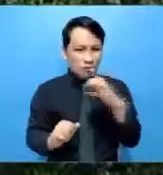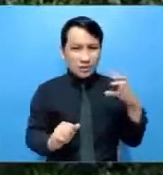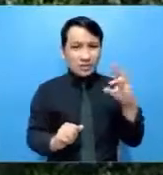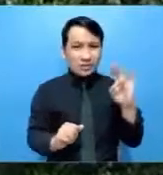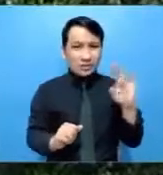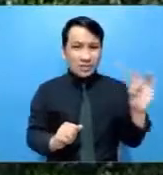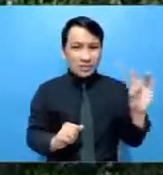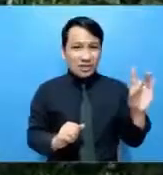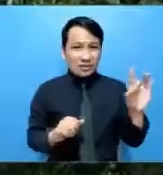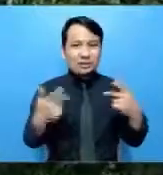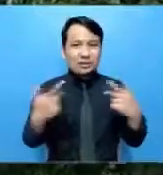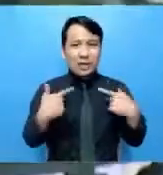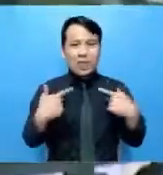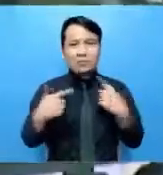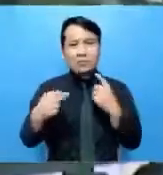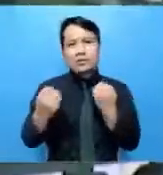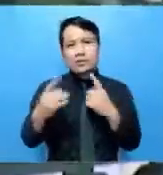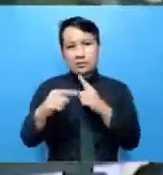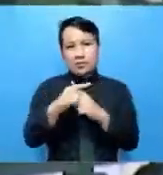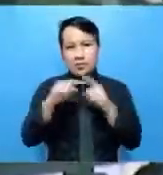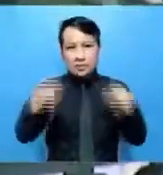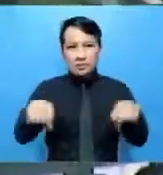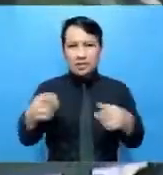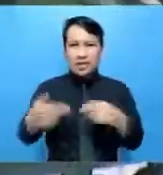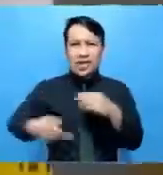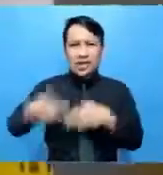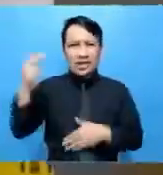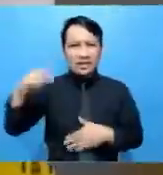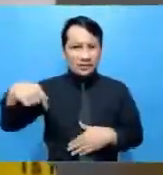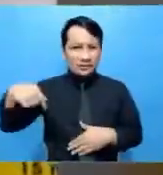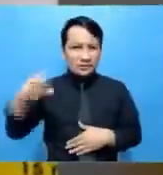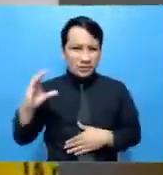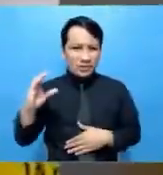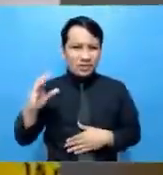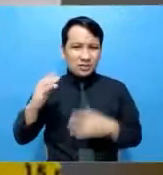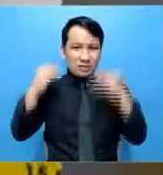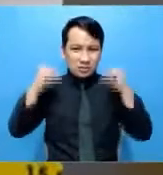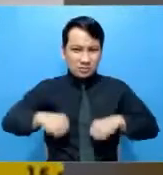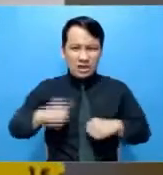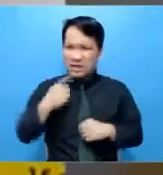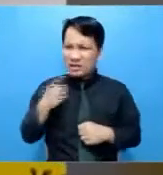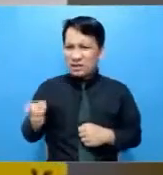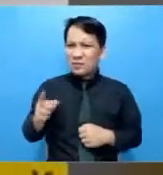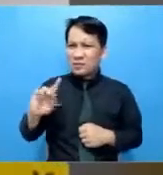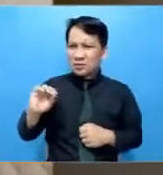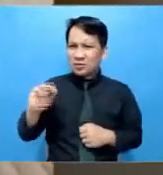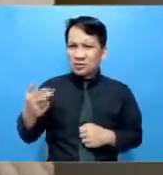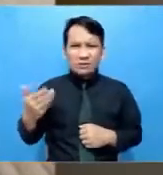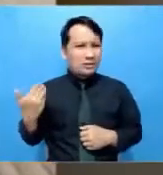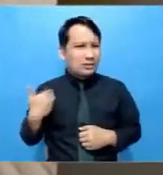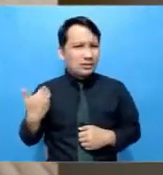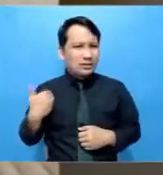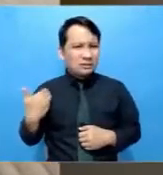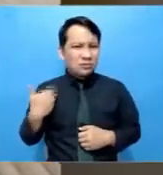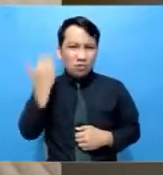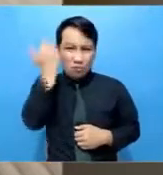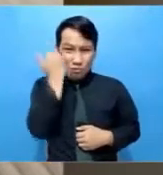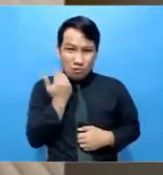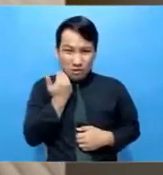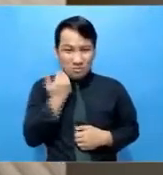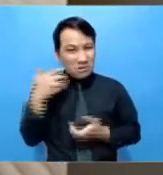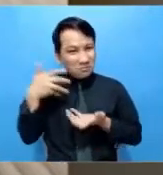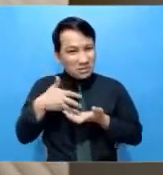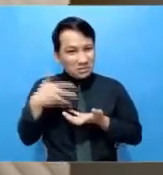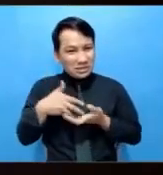na isa sa pinakamataas sa Quezon City. Nanindigan ng Department of Health na hindi pa sapat ang mga pag-aaral tungkol